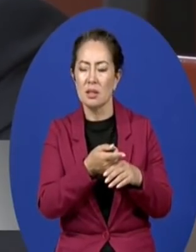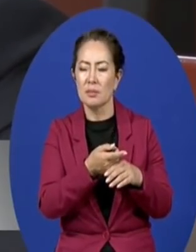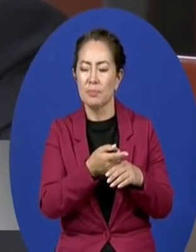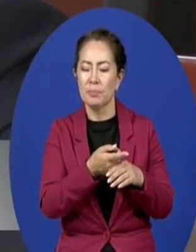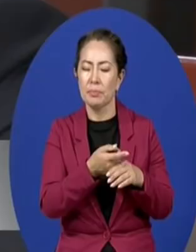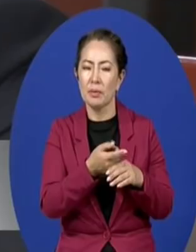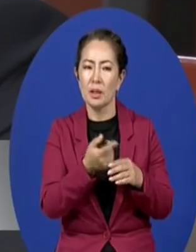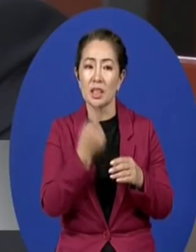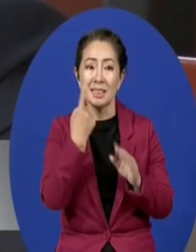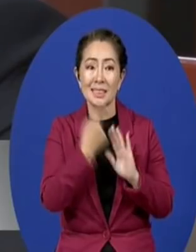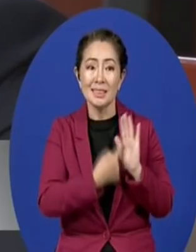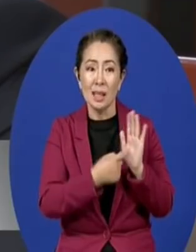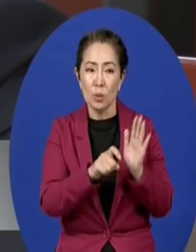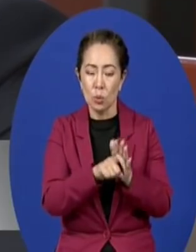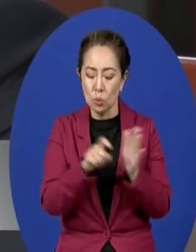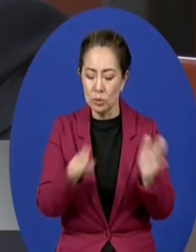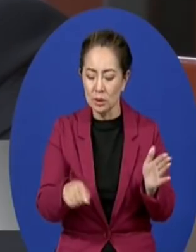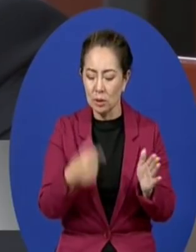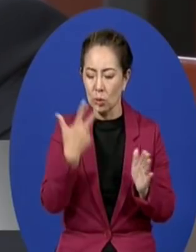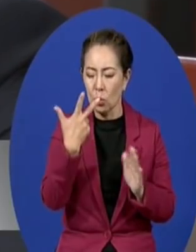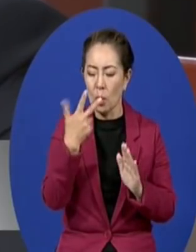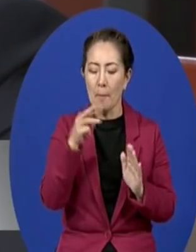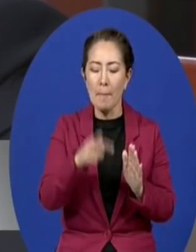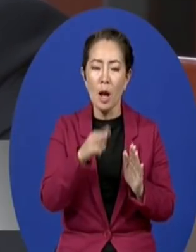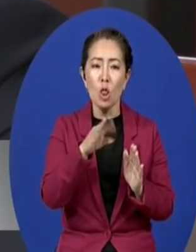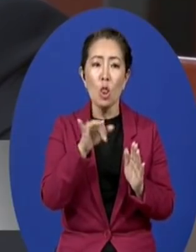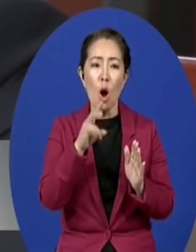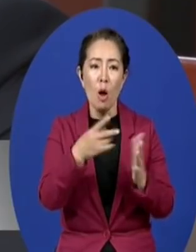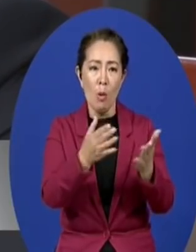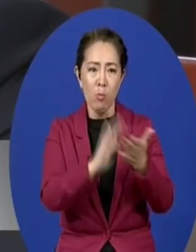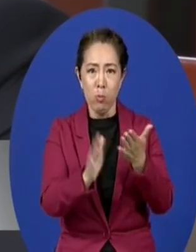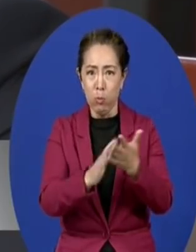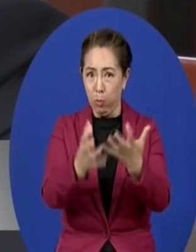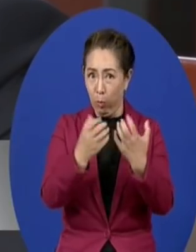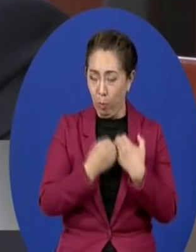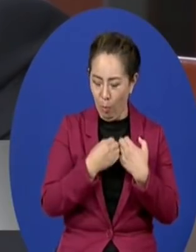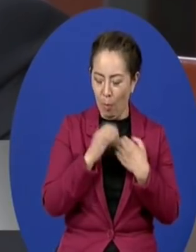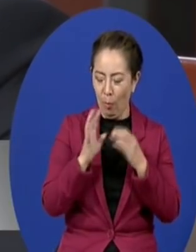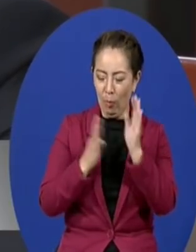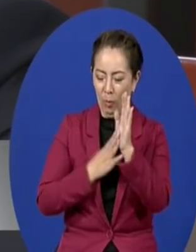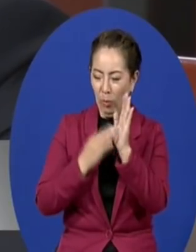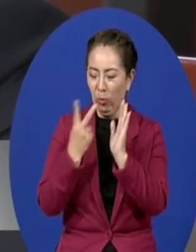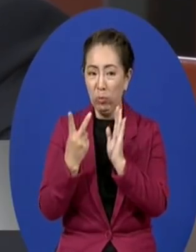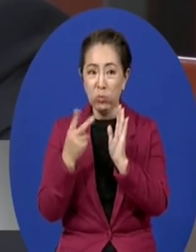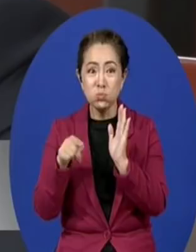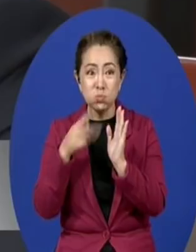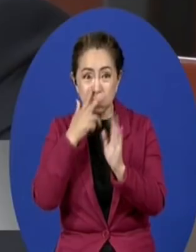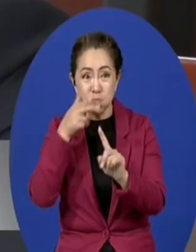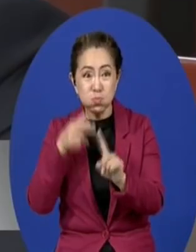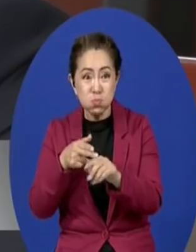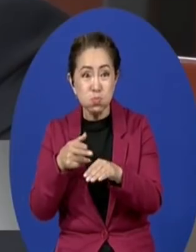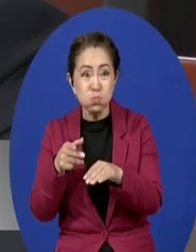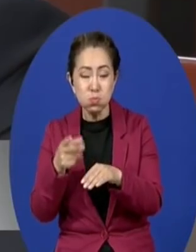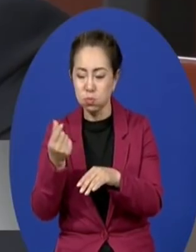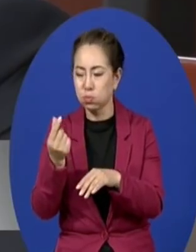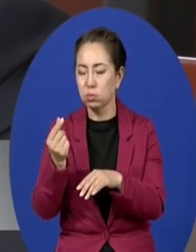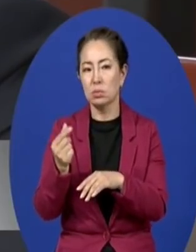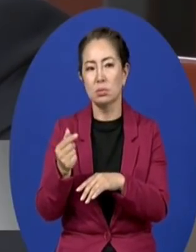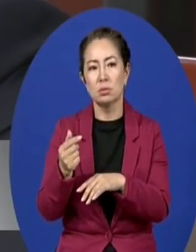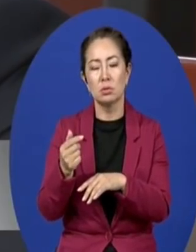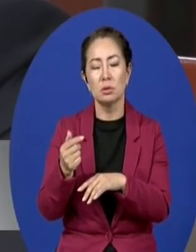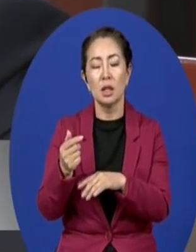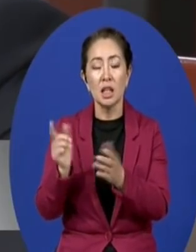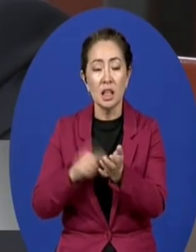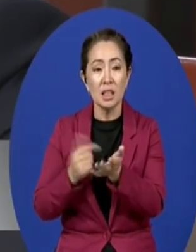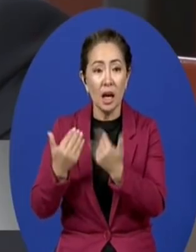болохоор бол ойролцоогоор сард бол 3000 орчим тооны хэрэглээ байдаг бол AE92 одоо шатхууны үн бол